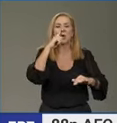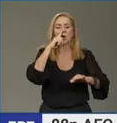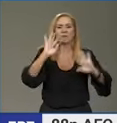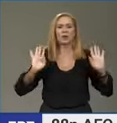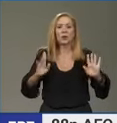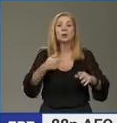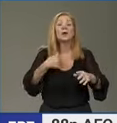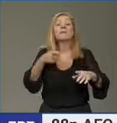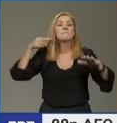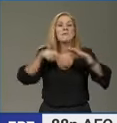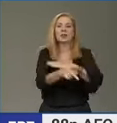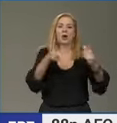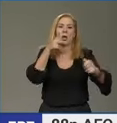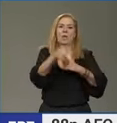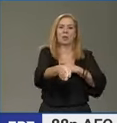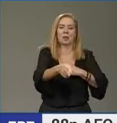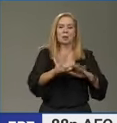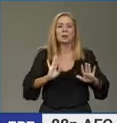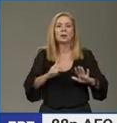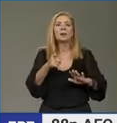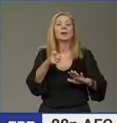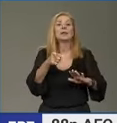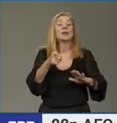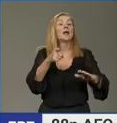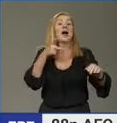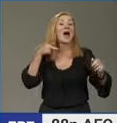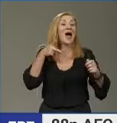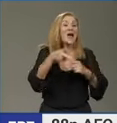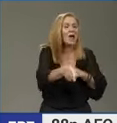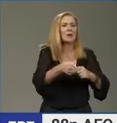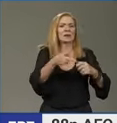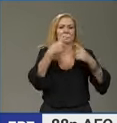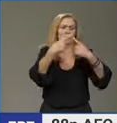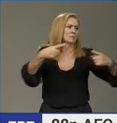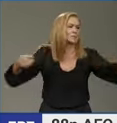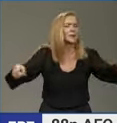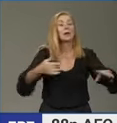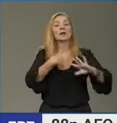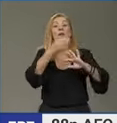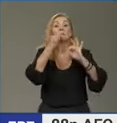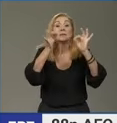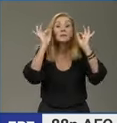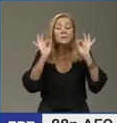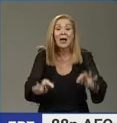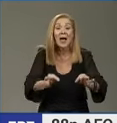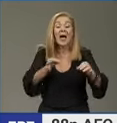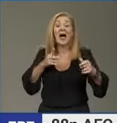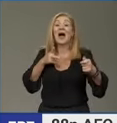με τα εγκαίνια του μετρό. Τα εγκαίνια, επειδή έχουν γίνει διάφορα εγκαίνια, να τονίσω. Εγκαίνια